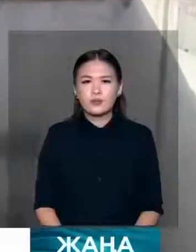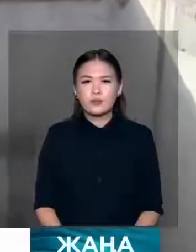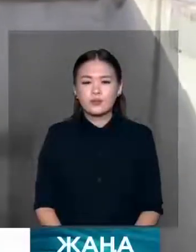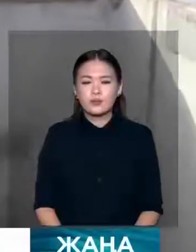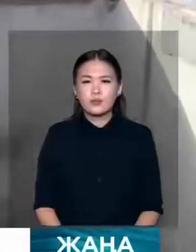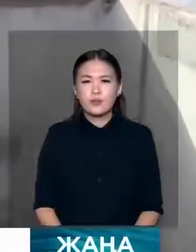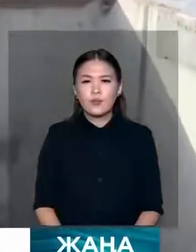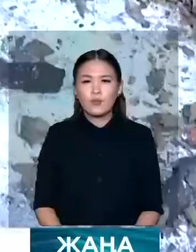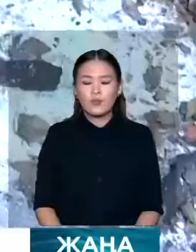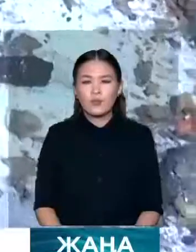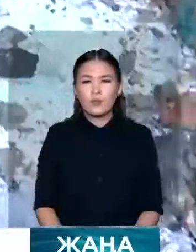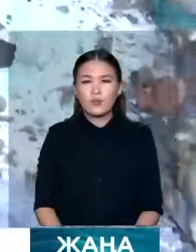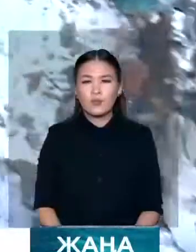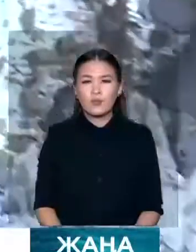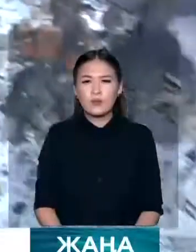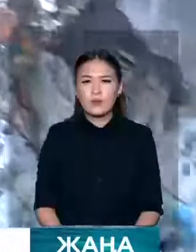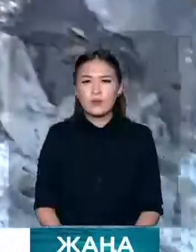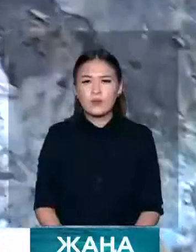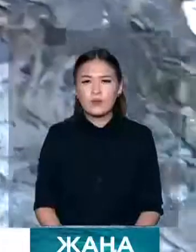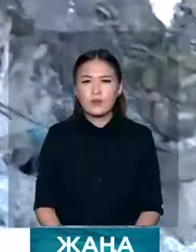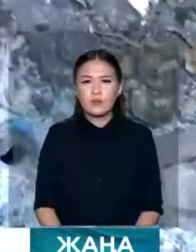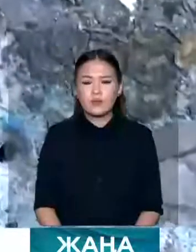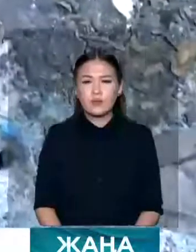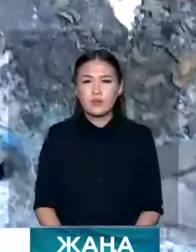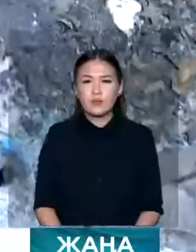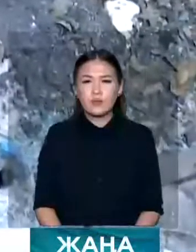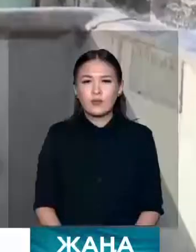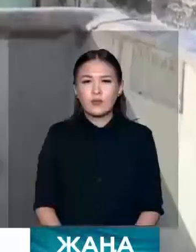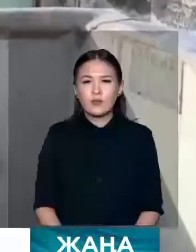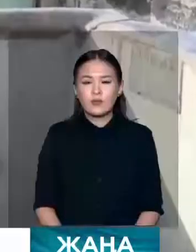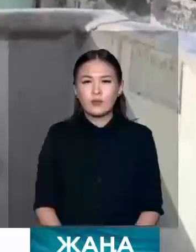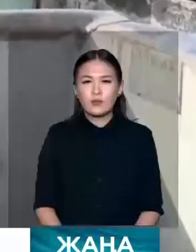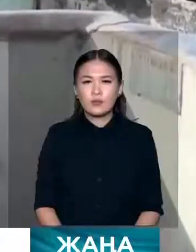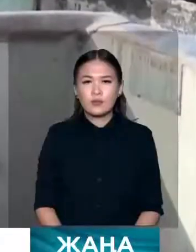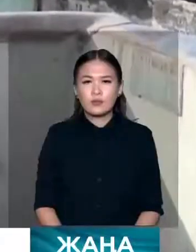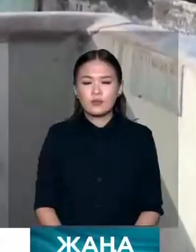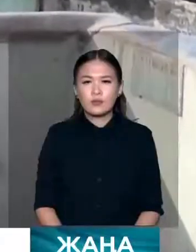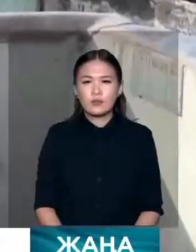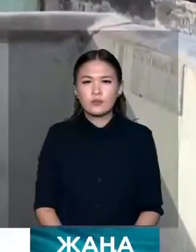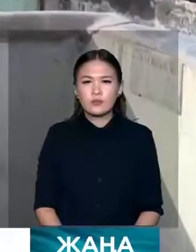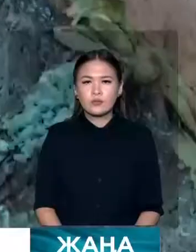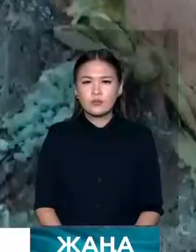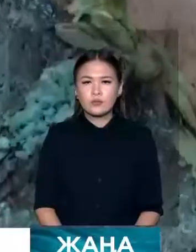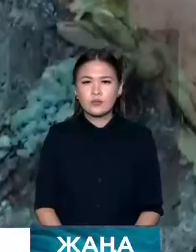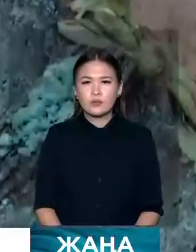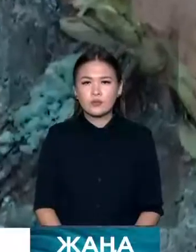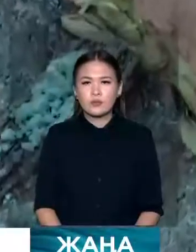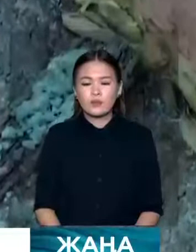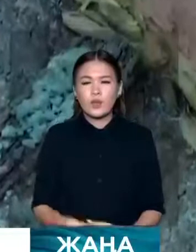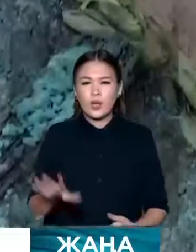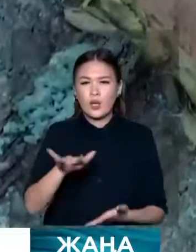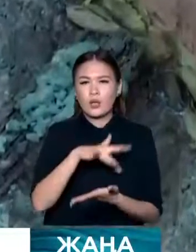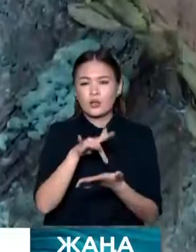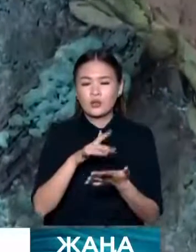Вы можете наблюдать в этих, значит, внутри этих ванн остатки кислоты от производства, от очистки вот этой меди. Қала